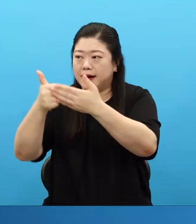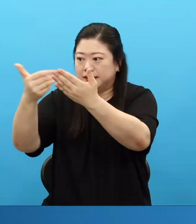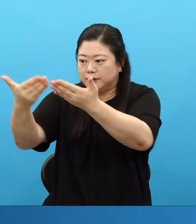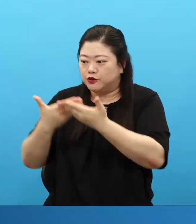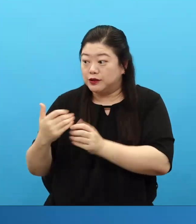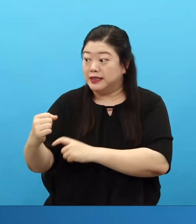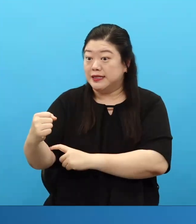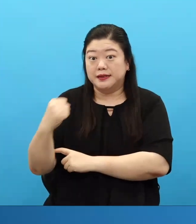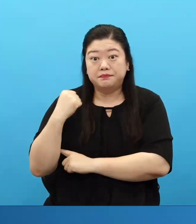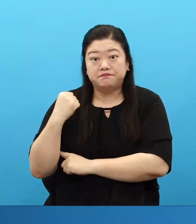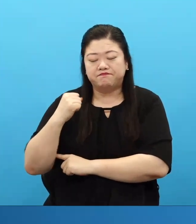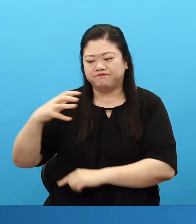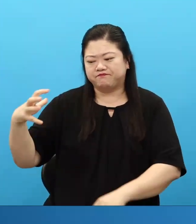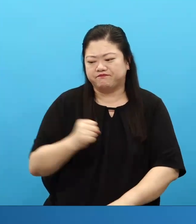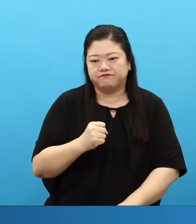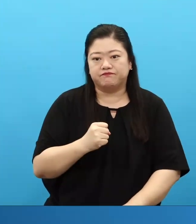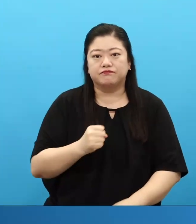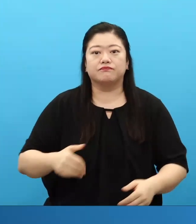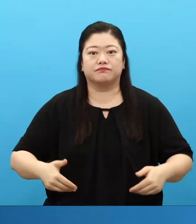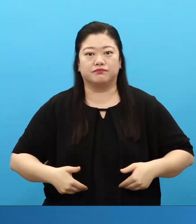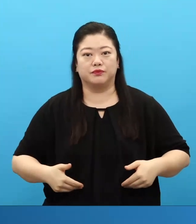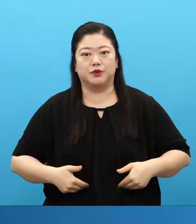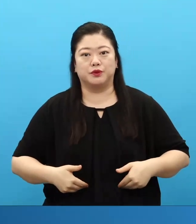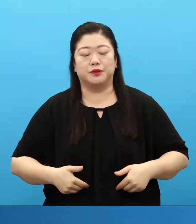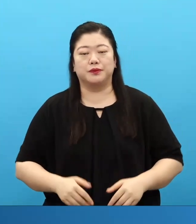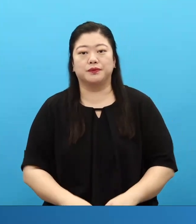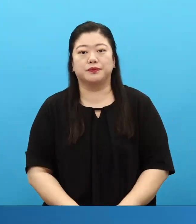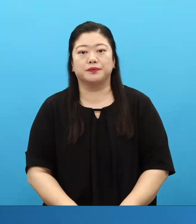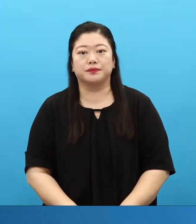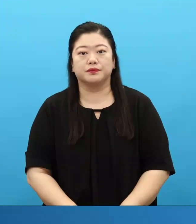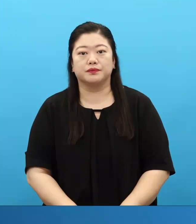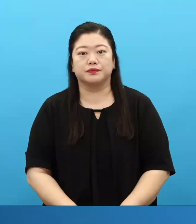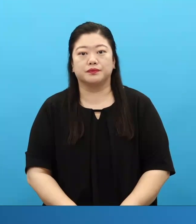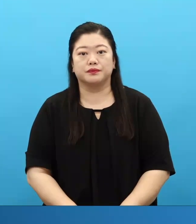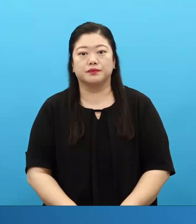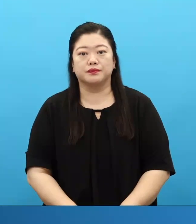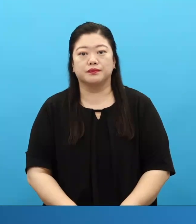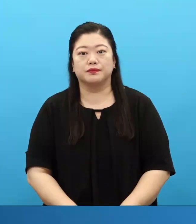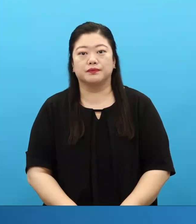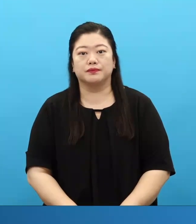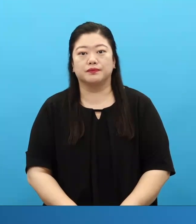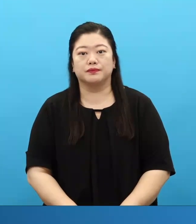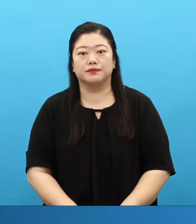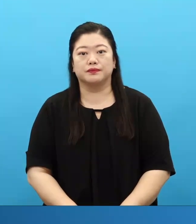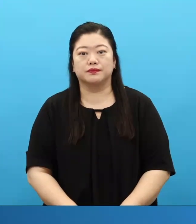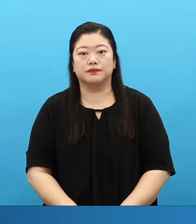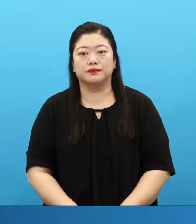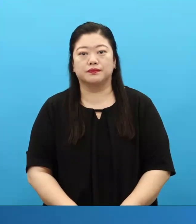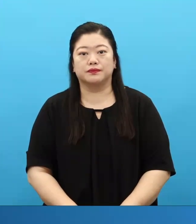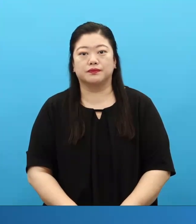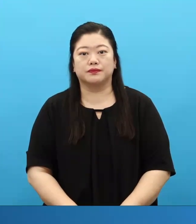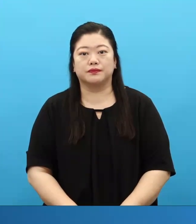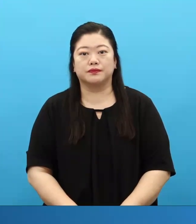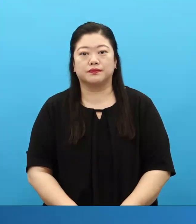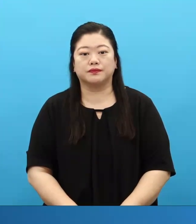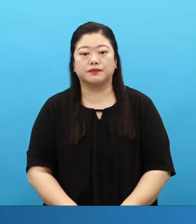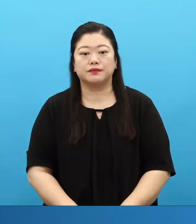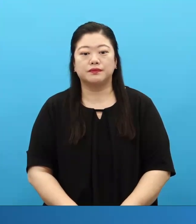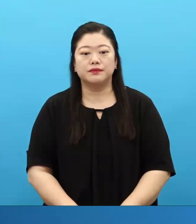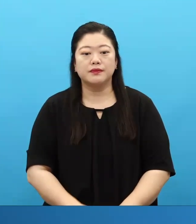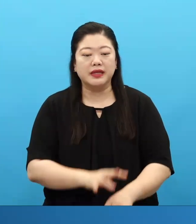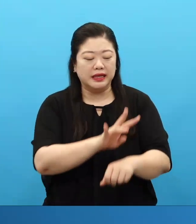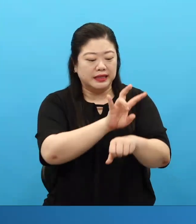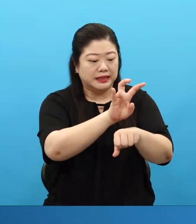so you have to hone this power to save 이걸로 끝나는 게 others. 아니잖아요. But it doesn't end just there. 드디어 24, 25 영혼이라는